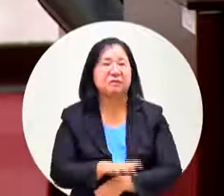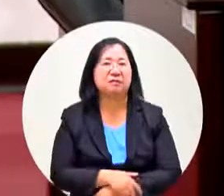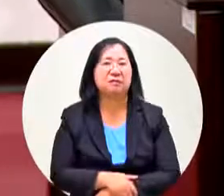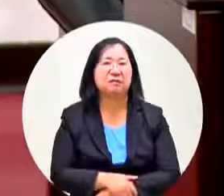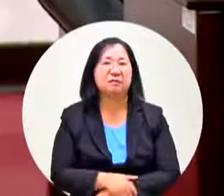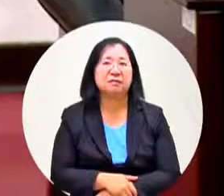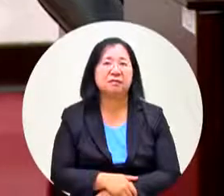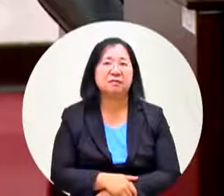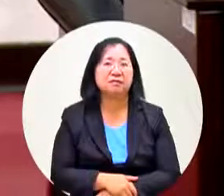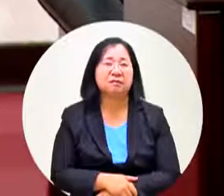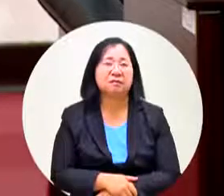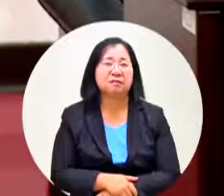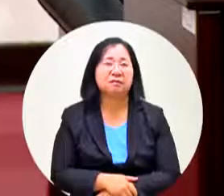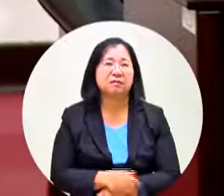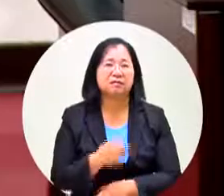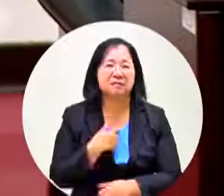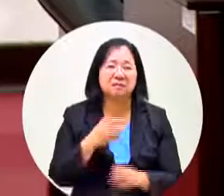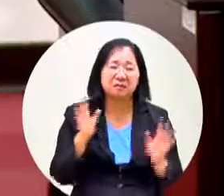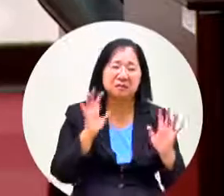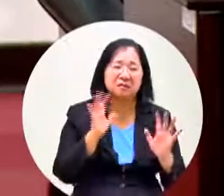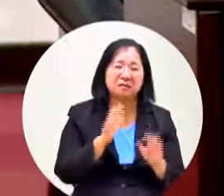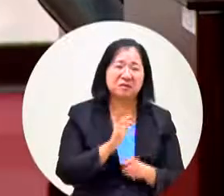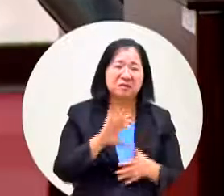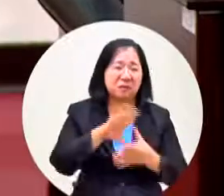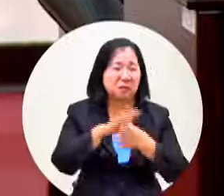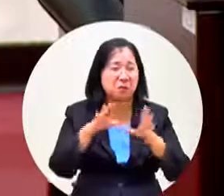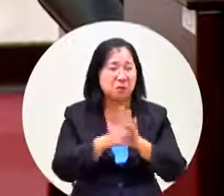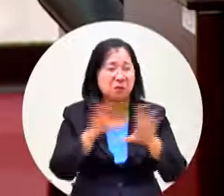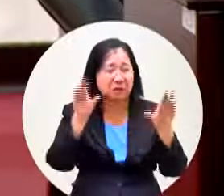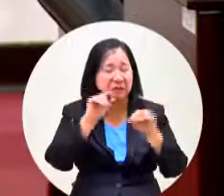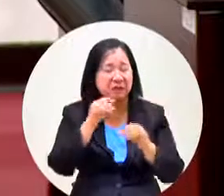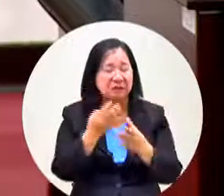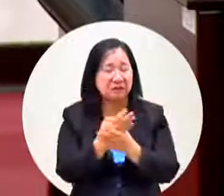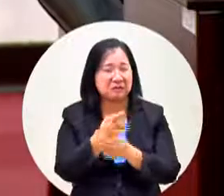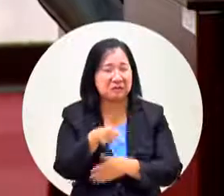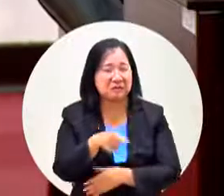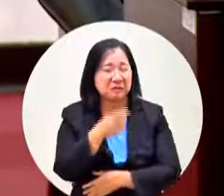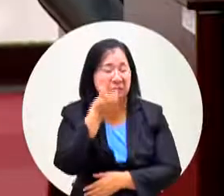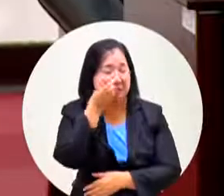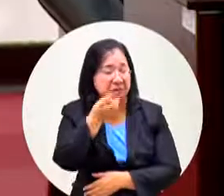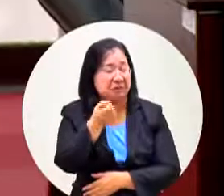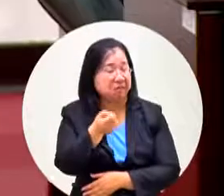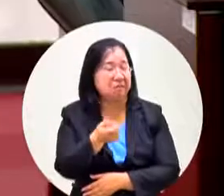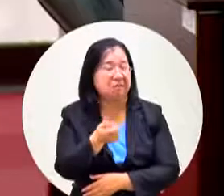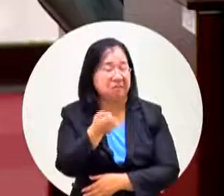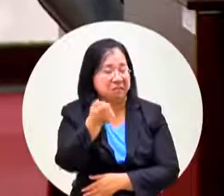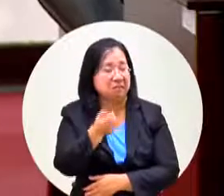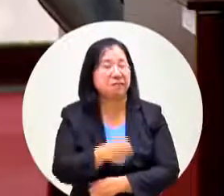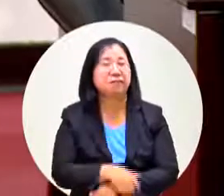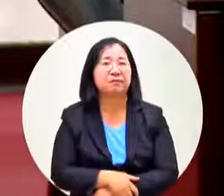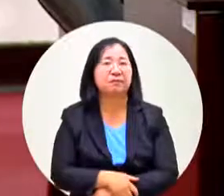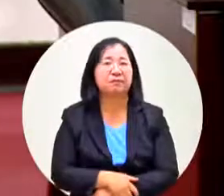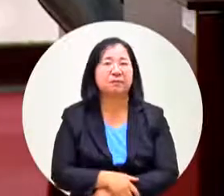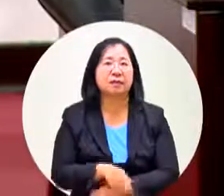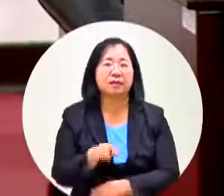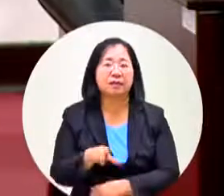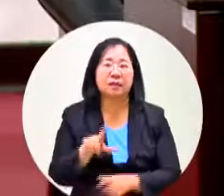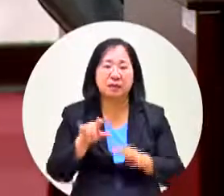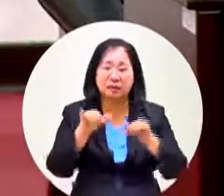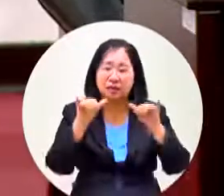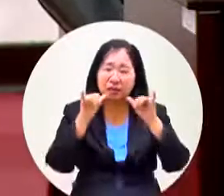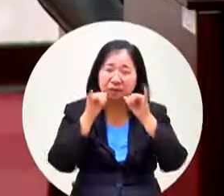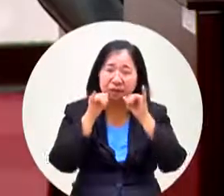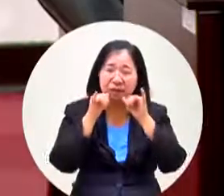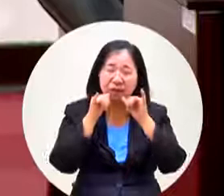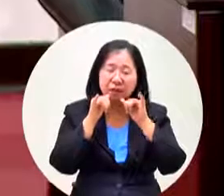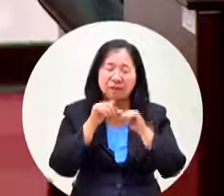都市计划内底啦，吼、哦。啊，伊家进这个公益砖窑这个